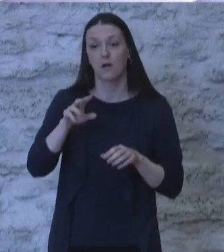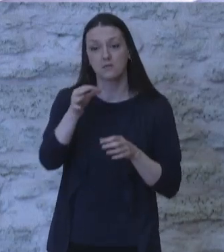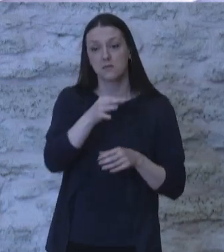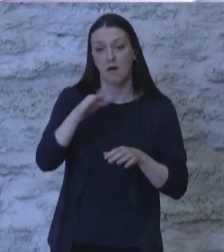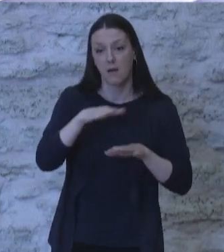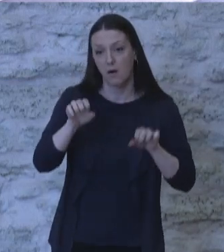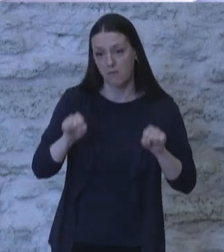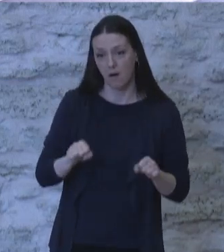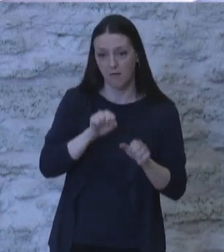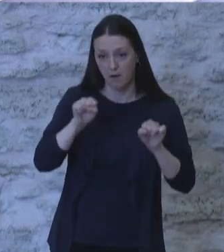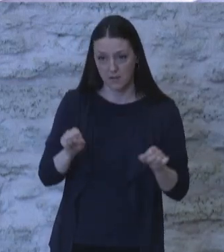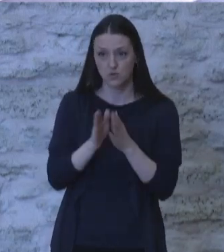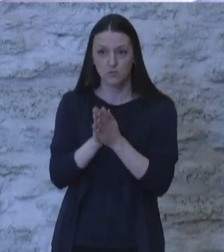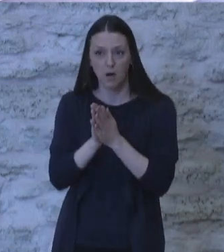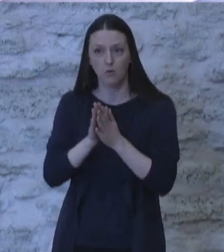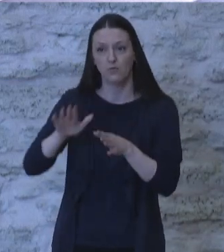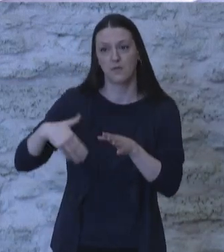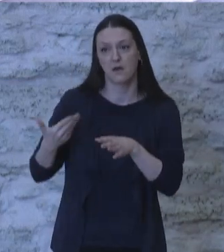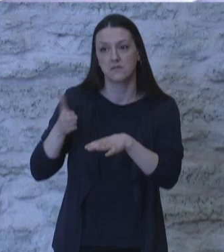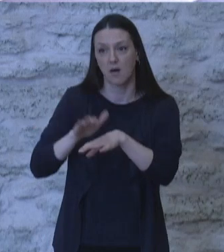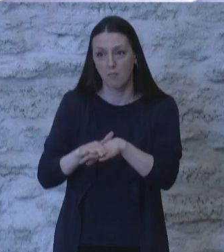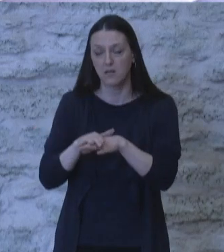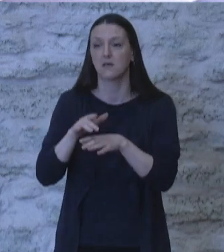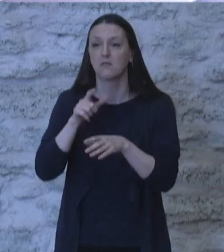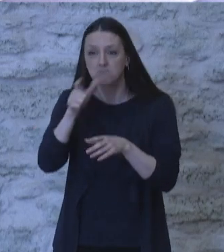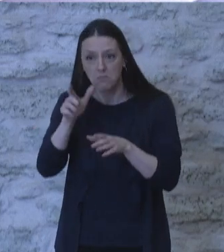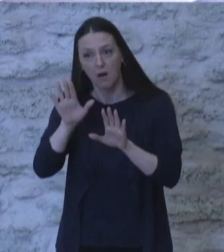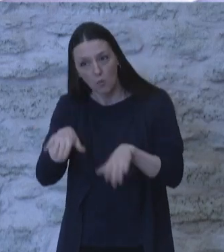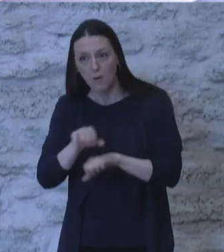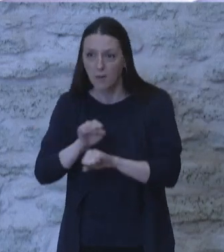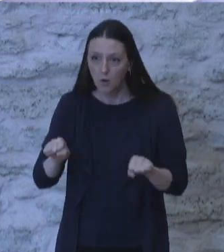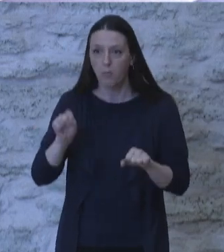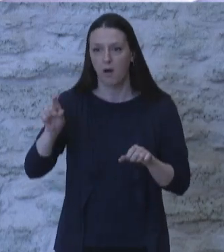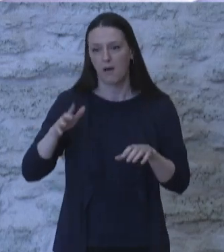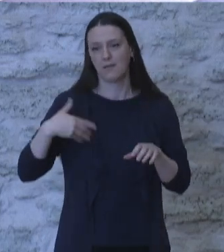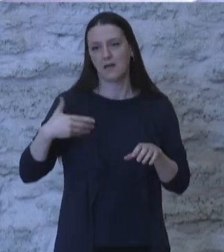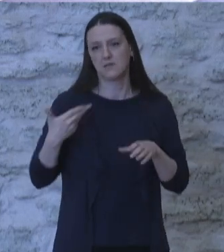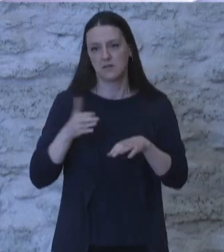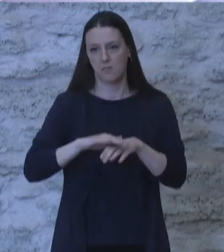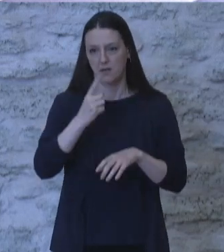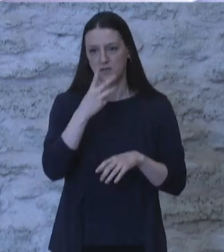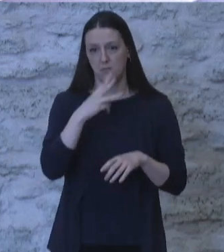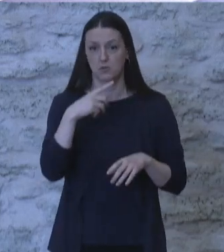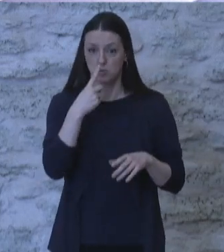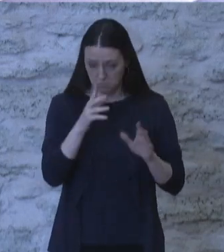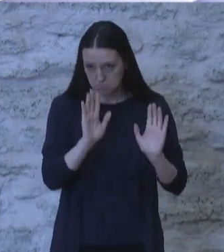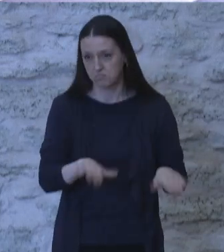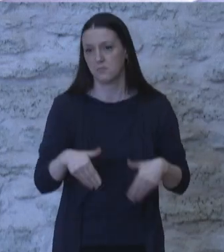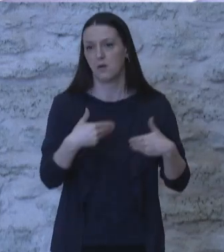korraldamisega. 1. märtsil vastas tervisamet, et ei pea vajalikuks piirangute seadmist. 3. märtsil